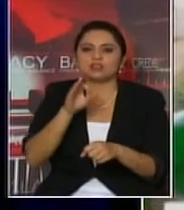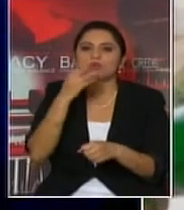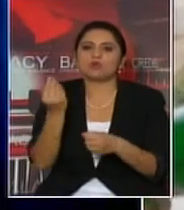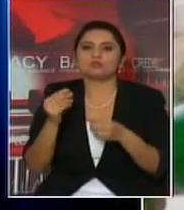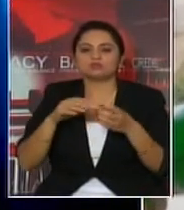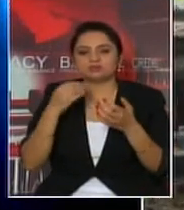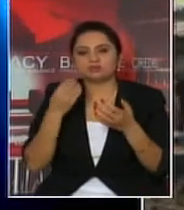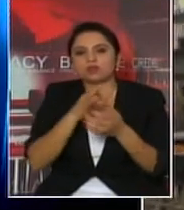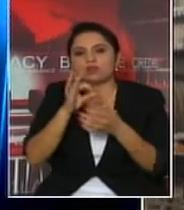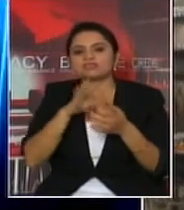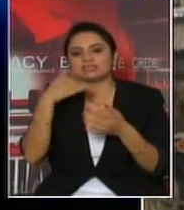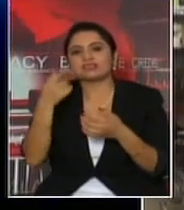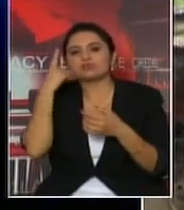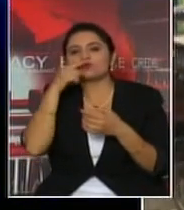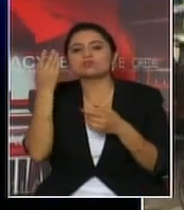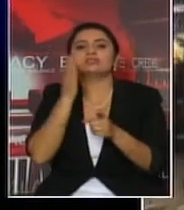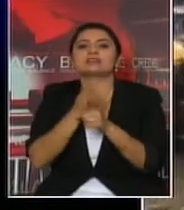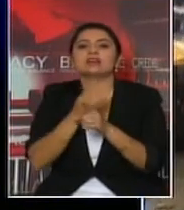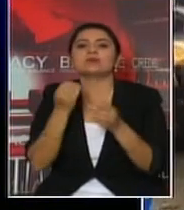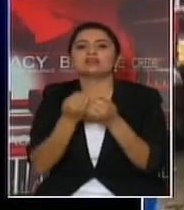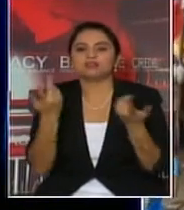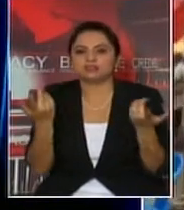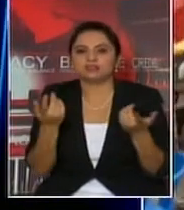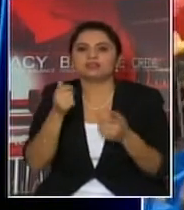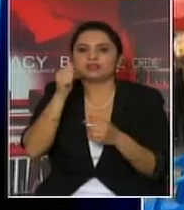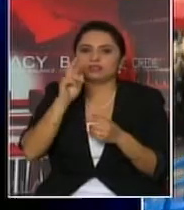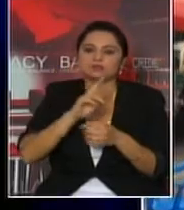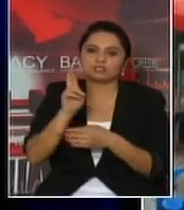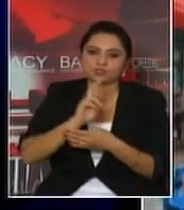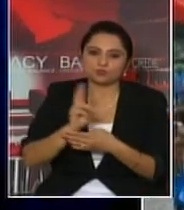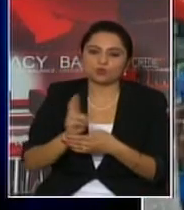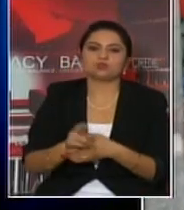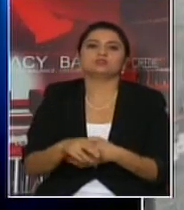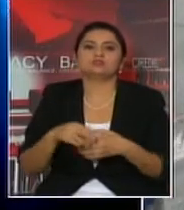कसले गर्ने? एबिसी रिपोर्टर शरण कर्मचार्य र इन्दिरा खनाल, बुटवल।